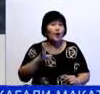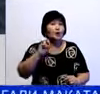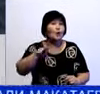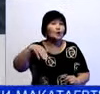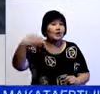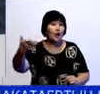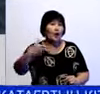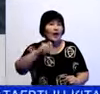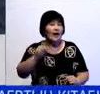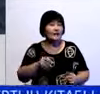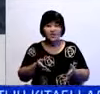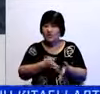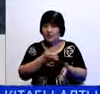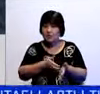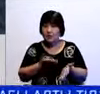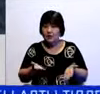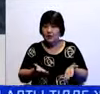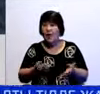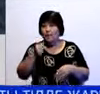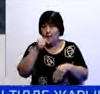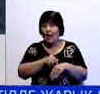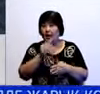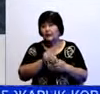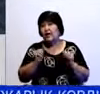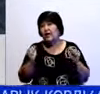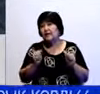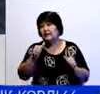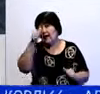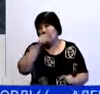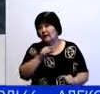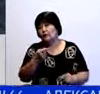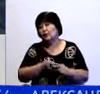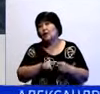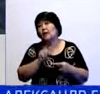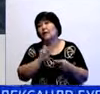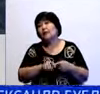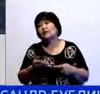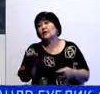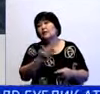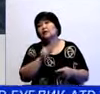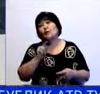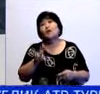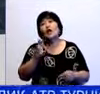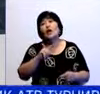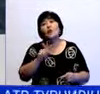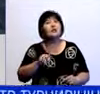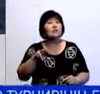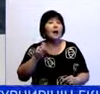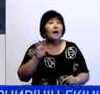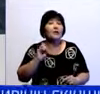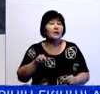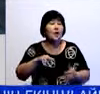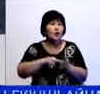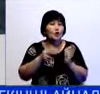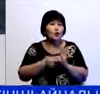жағалауға қазір газдың жетіспеушілігі байқалып жатыр. Қыс айларында осыған байланысты біз осы Науырыз Махамбет